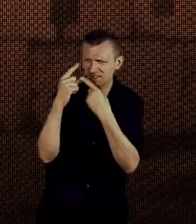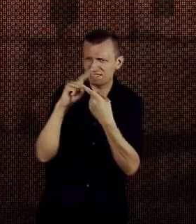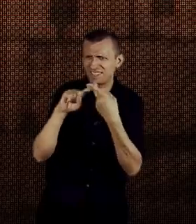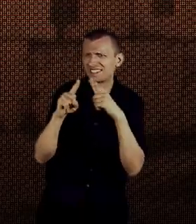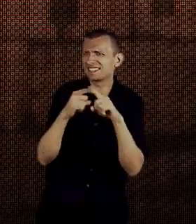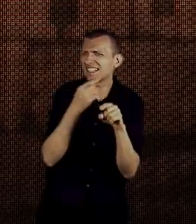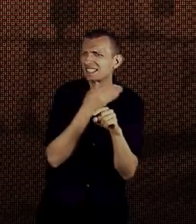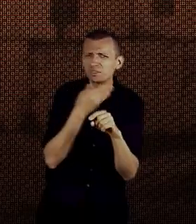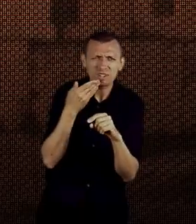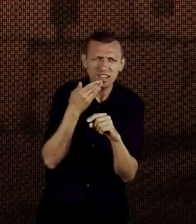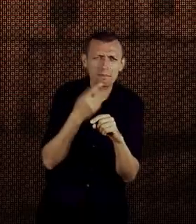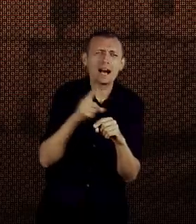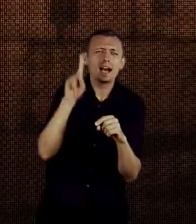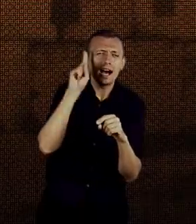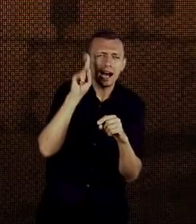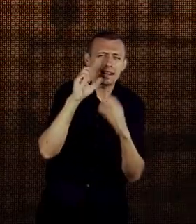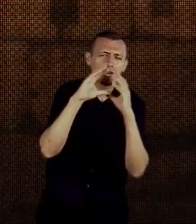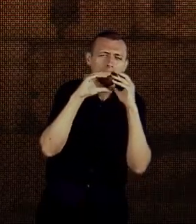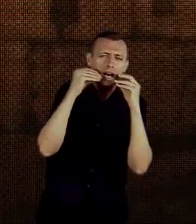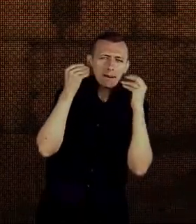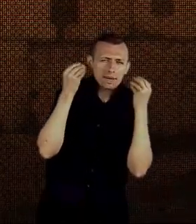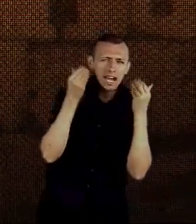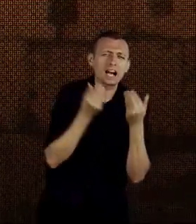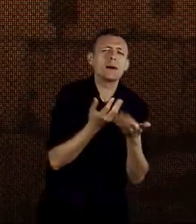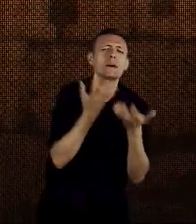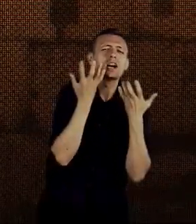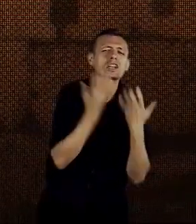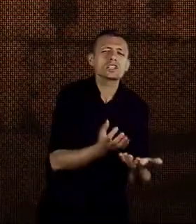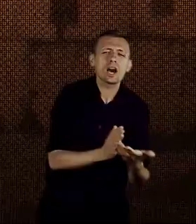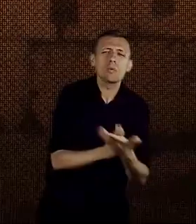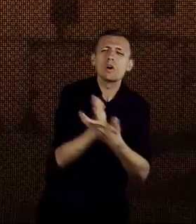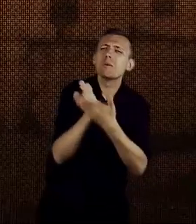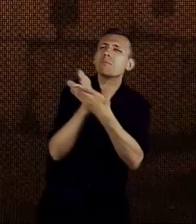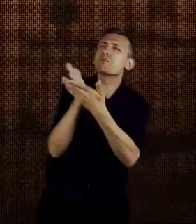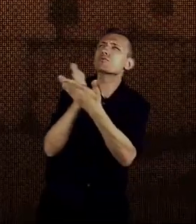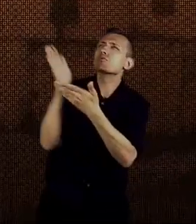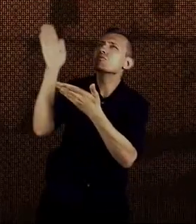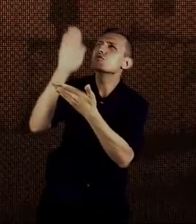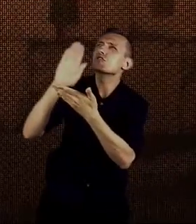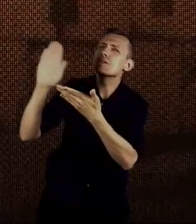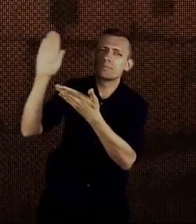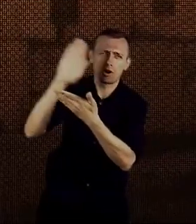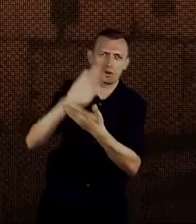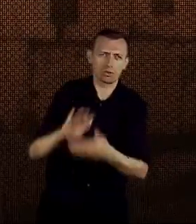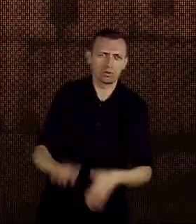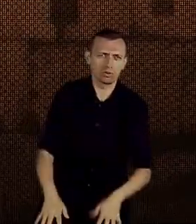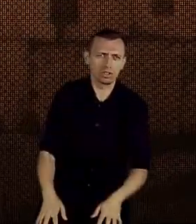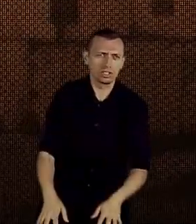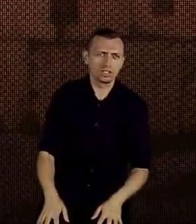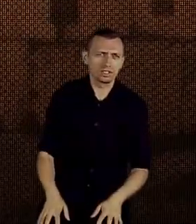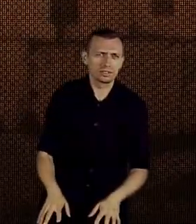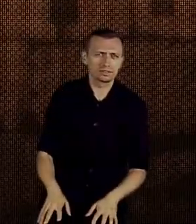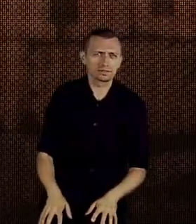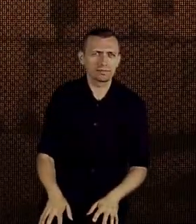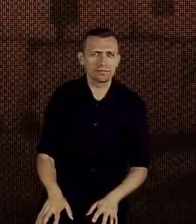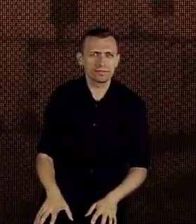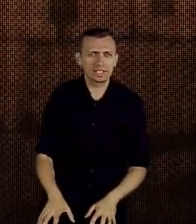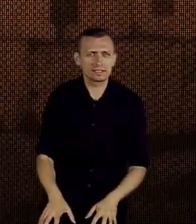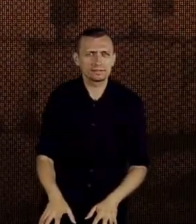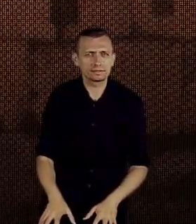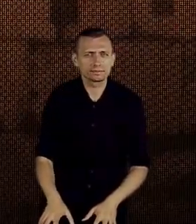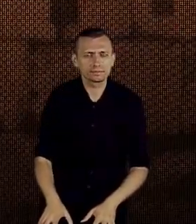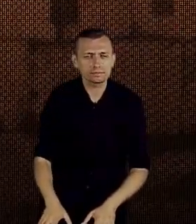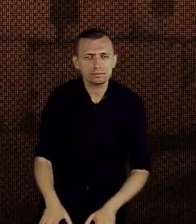posłuszeństwo. Chciał być posłuszny Bożemu nakazowi, mimo to, że oznaczało to zabicie Bożej obietnicy.